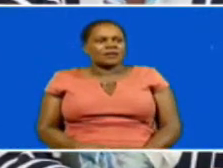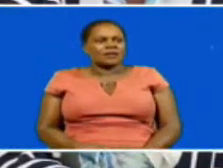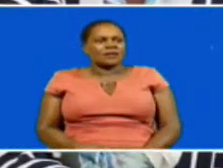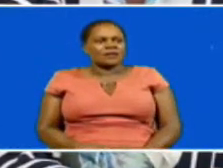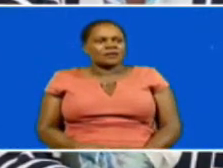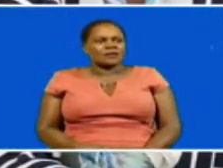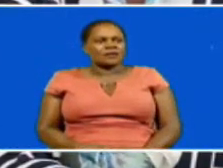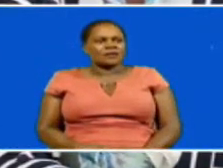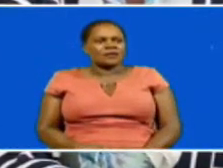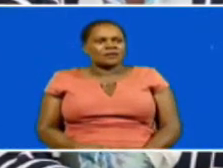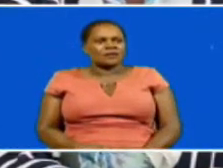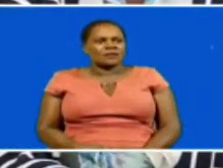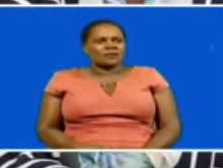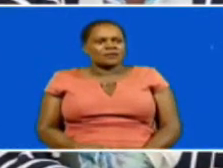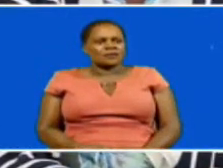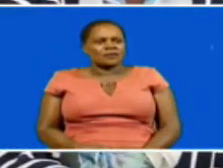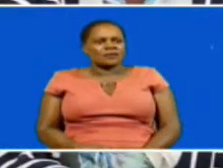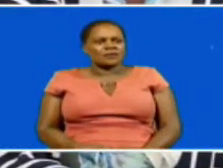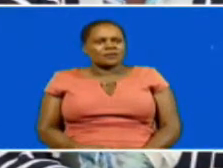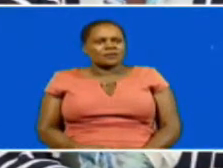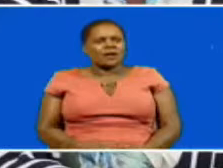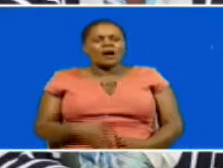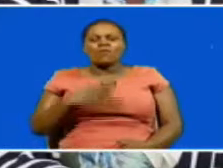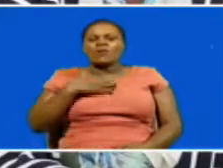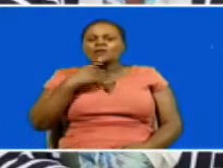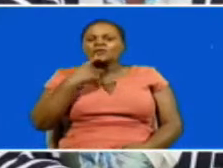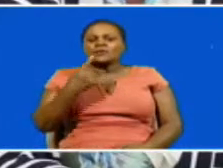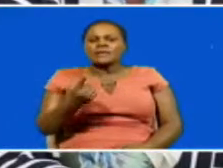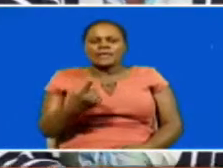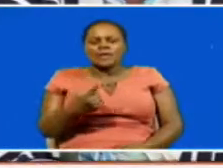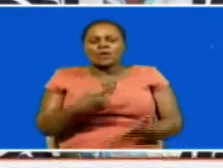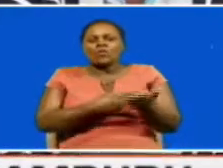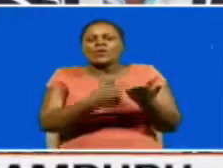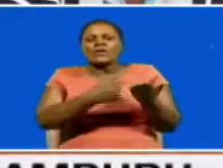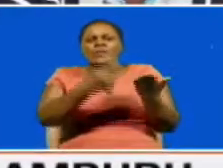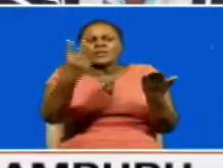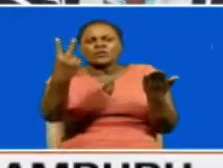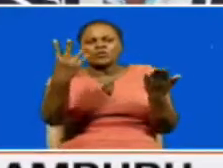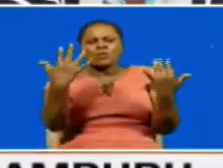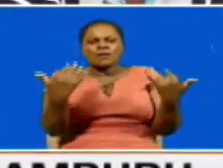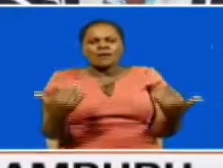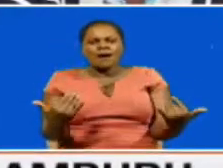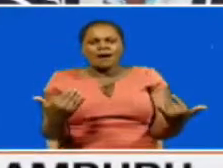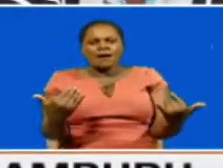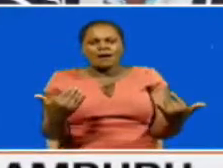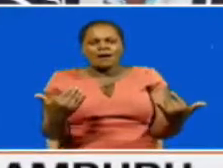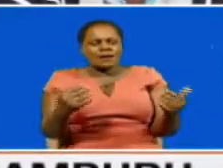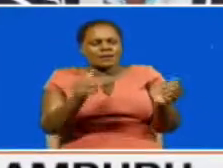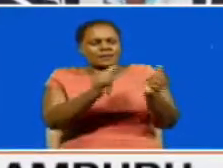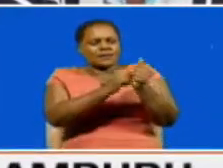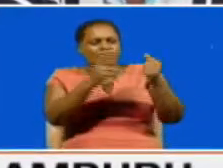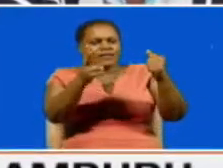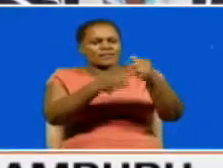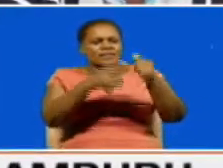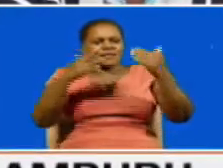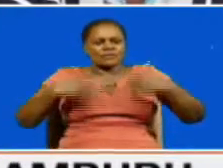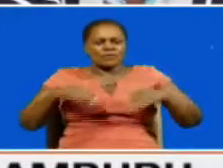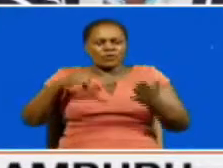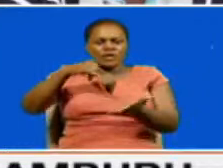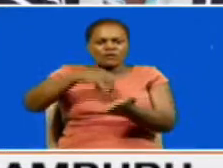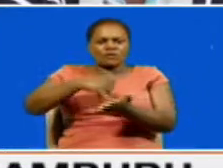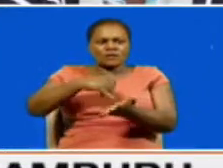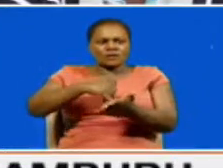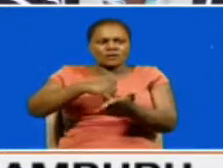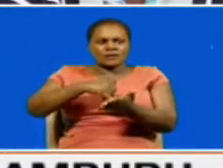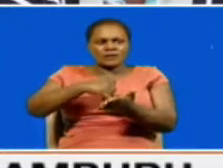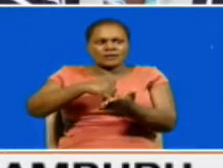land. I would like to state that in a span of 2 weeks, 17 civilians, including